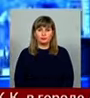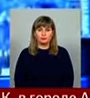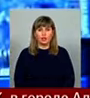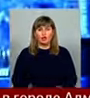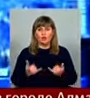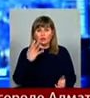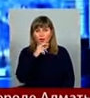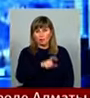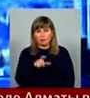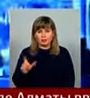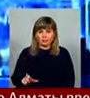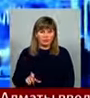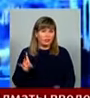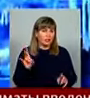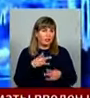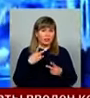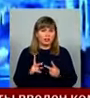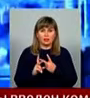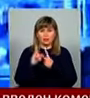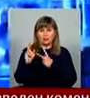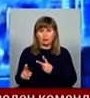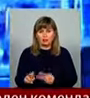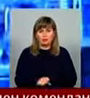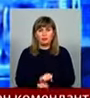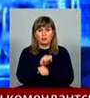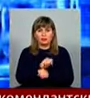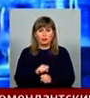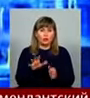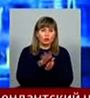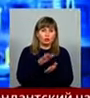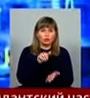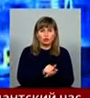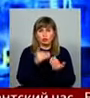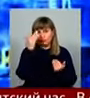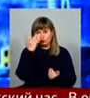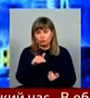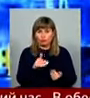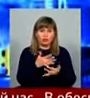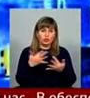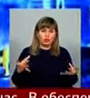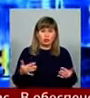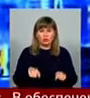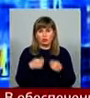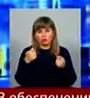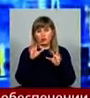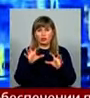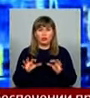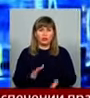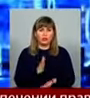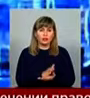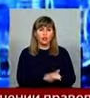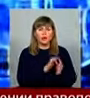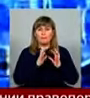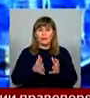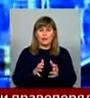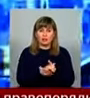Уважаемые алматинцы, не поддавайтесь на провокации, не прибегайте к насилию и уничтожению чужого имущества. Это нарушение закона мира и